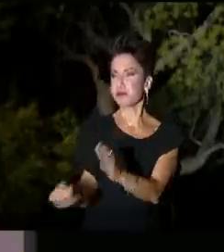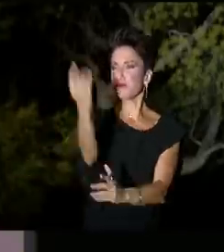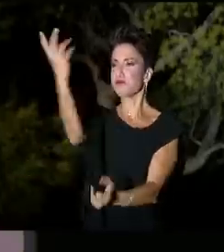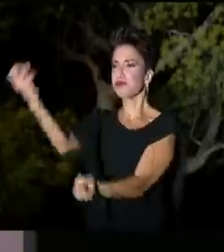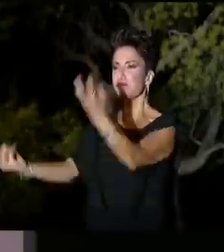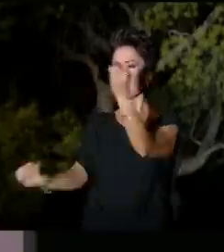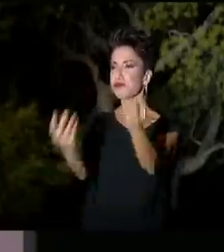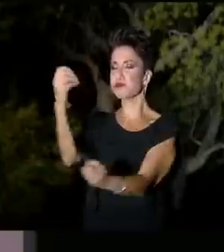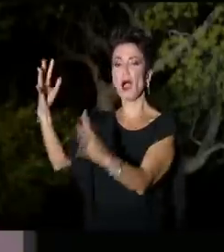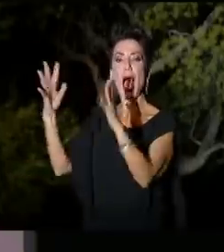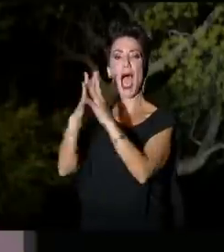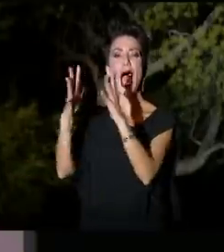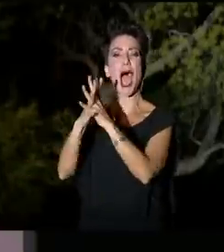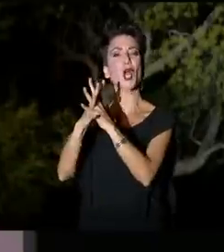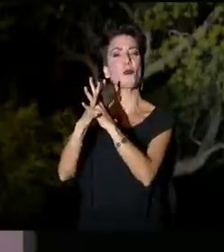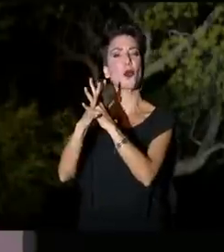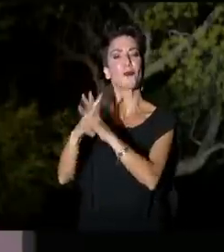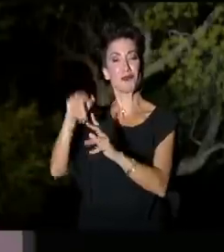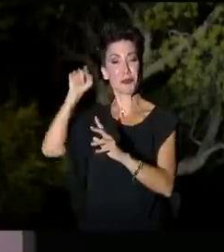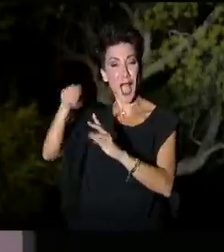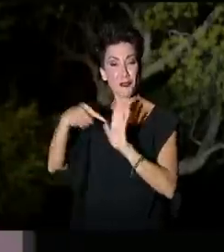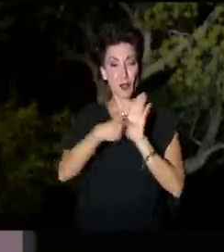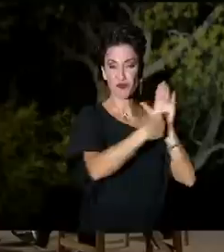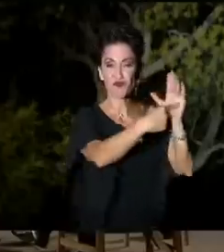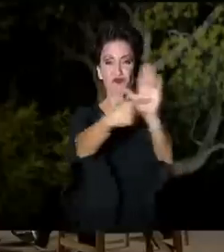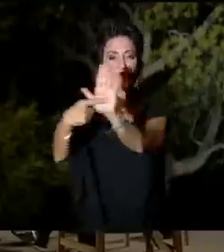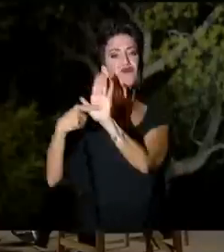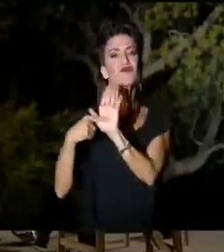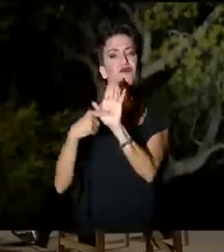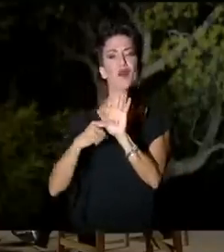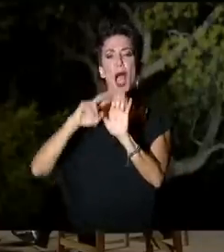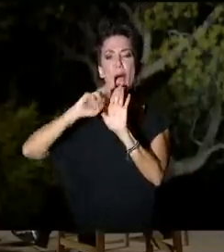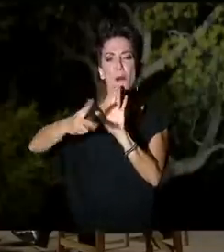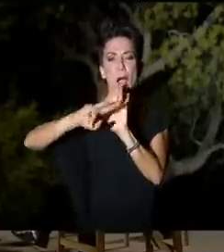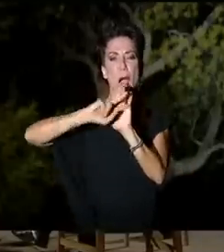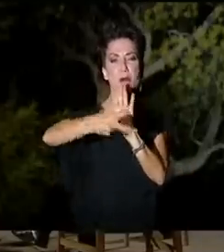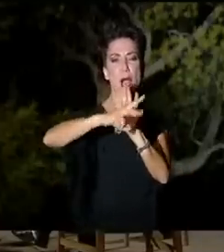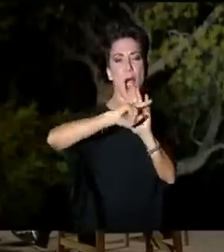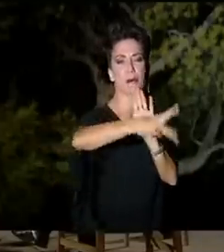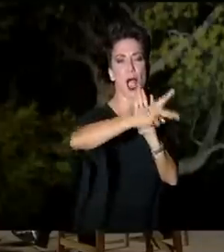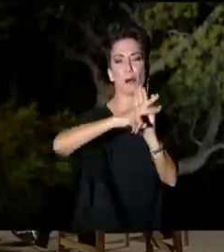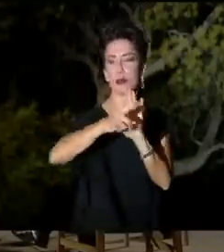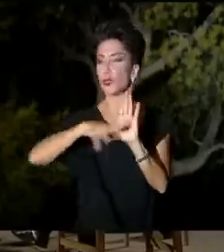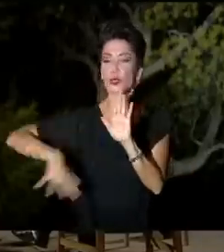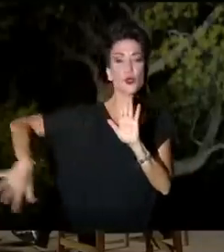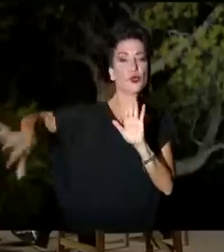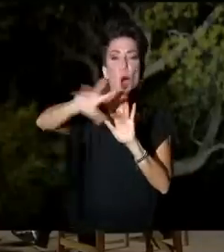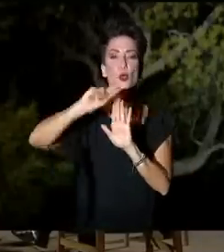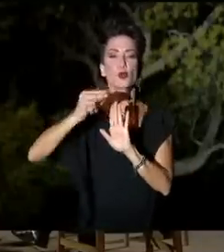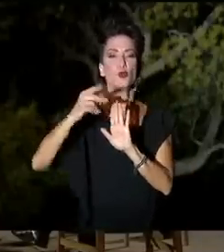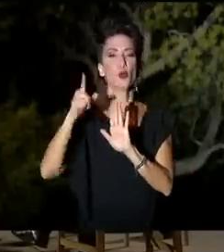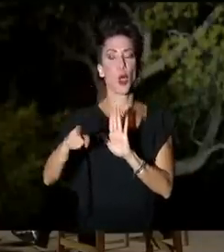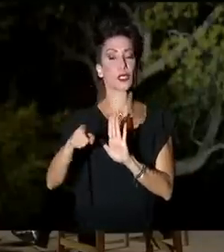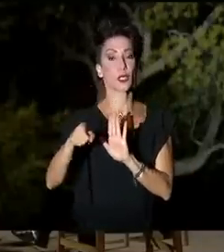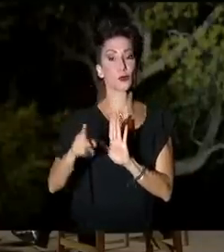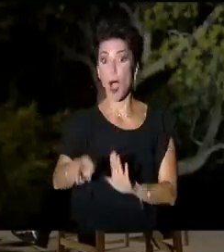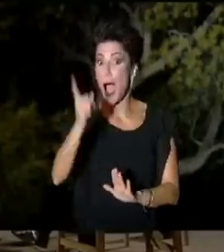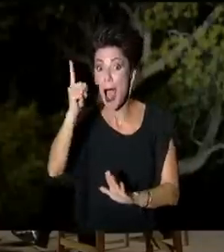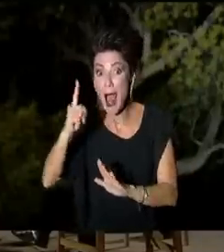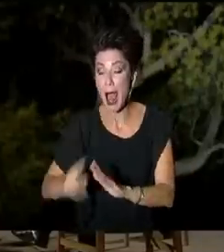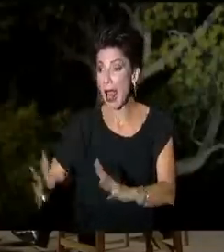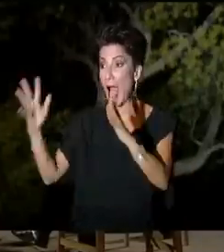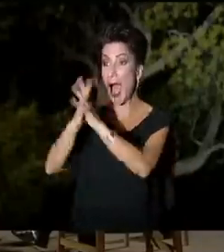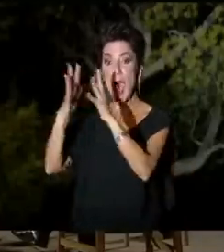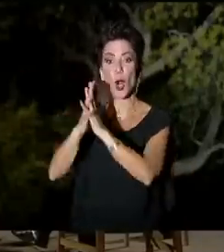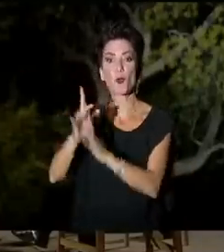οποία καλείται να απαντήσει σε ερωτήματα που κανείς άλλος πολιτισμός δεν έθεσε. Η Ακρόπολη όμως είναι ο μοναδικός τόπος